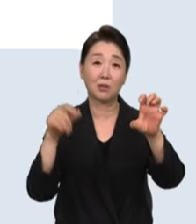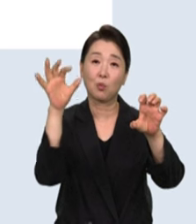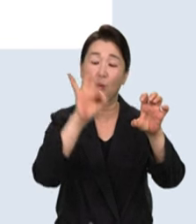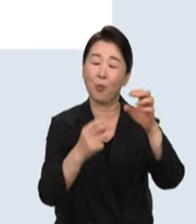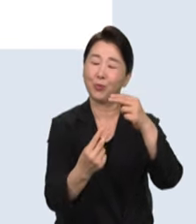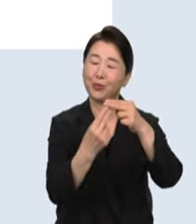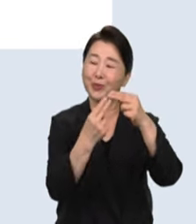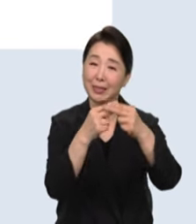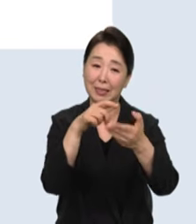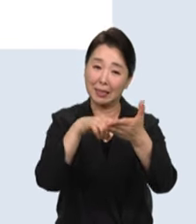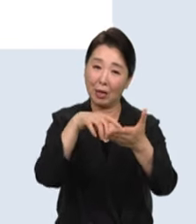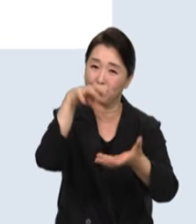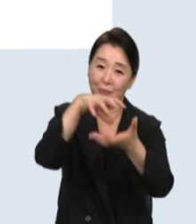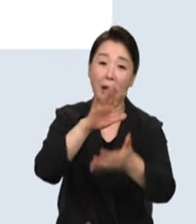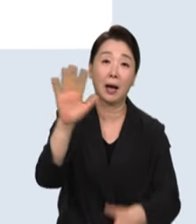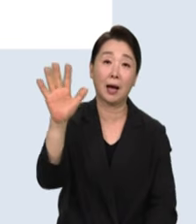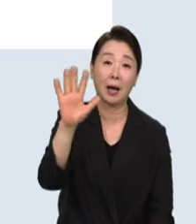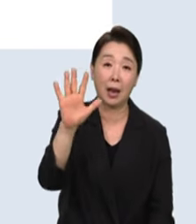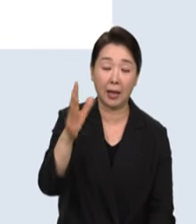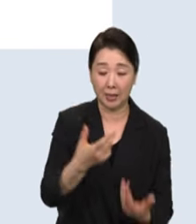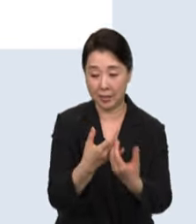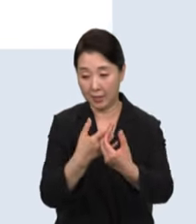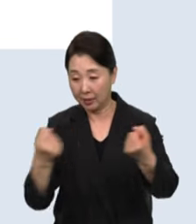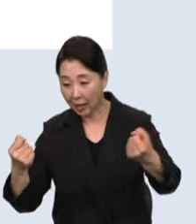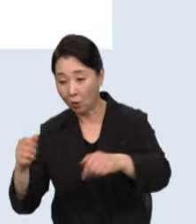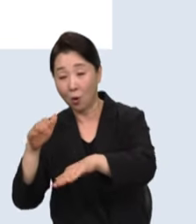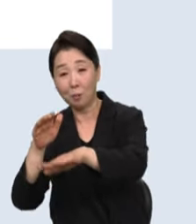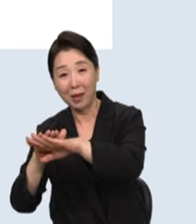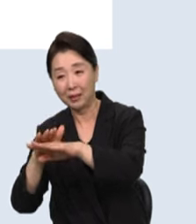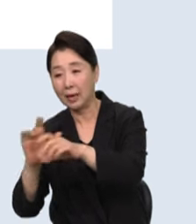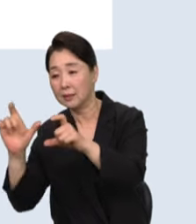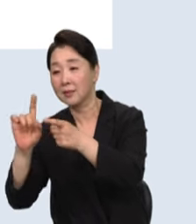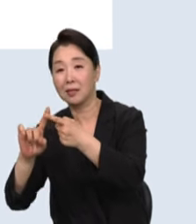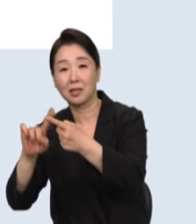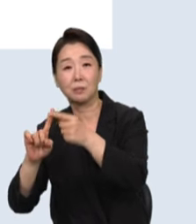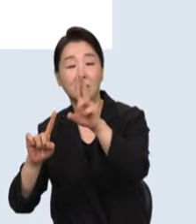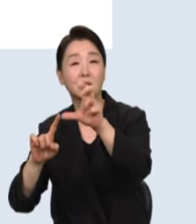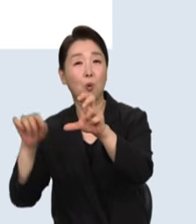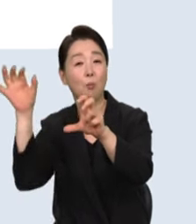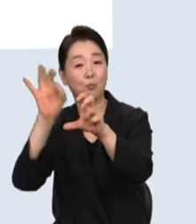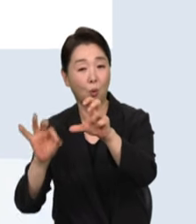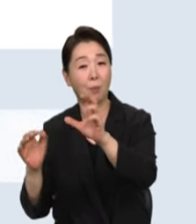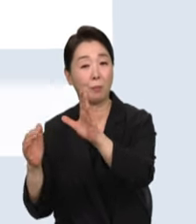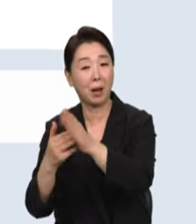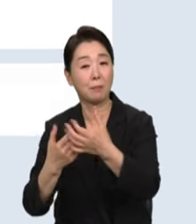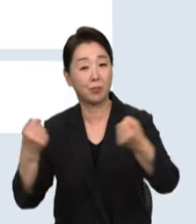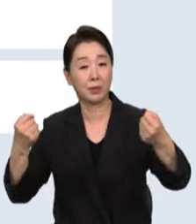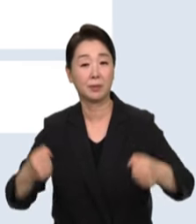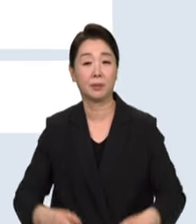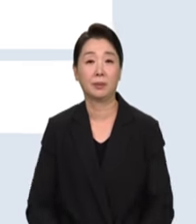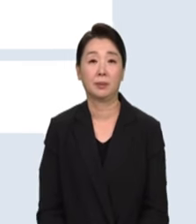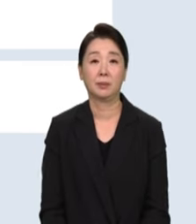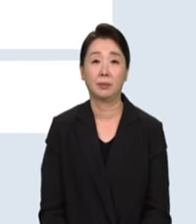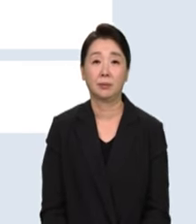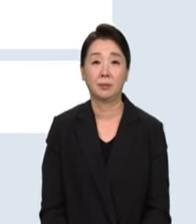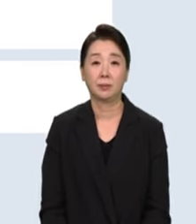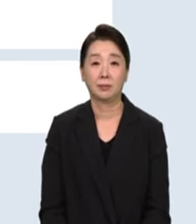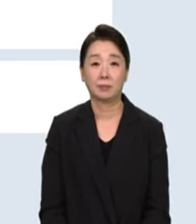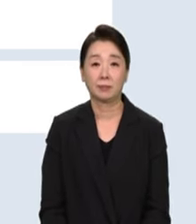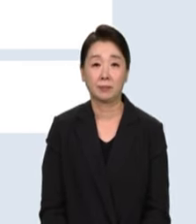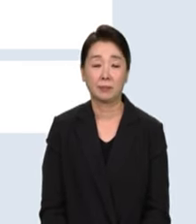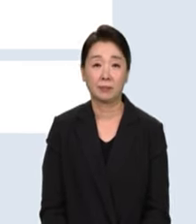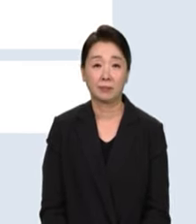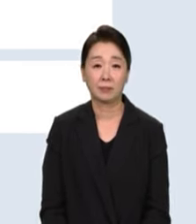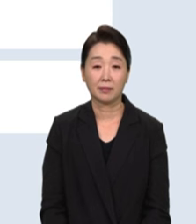누진 세율을 적용하지 않고 배당 증가에 대해서만 최고 25% 분리 과세할 수 있습니다